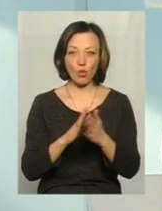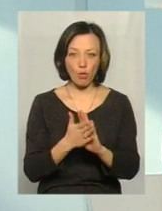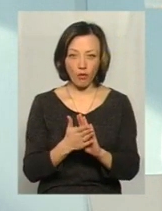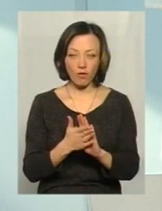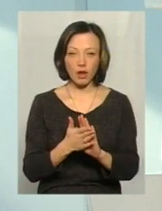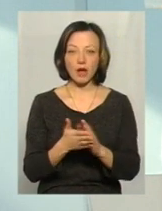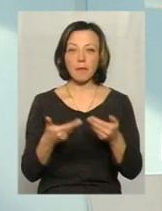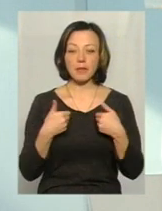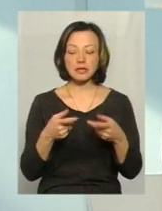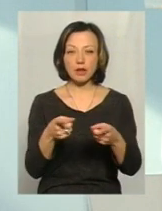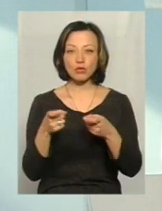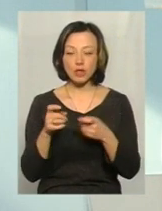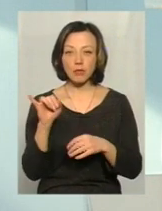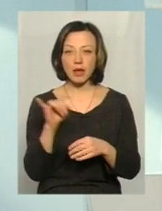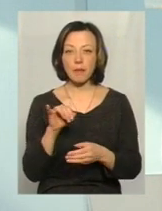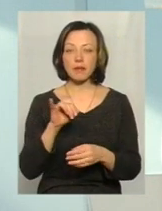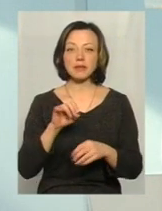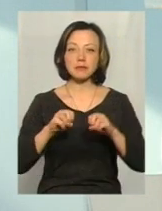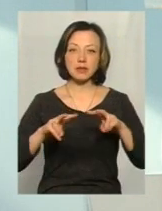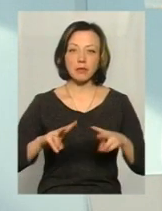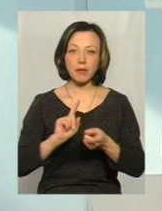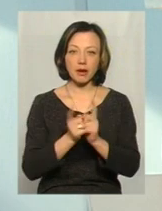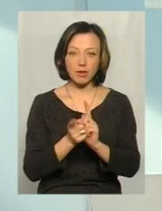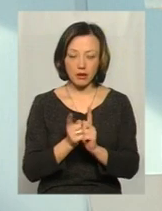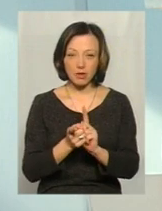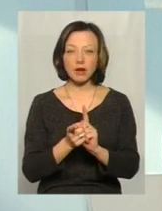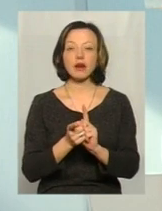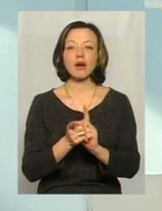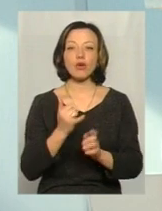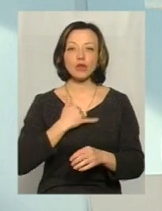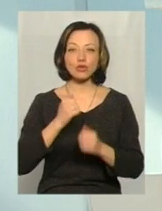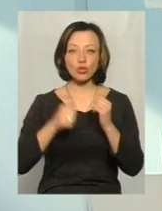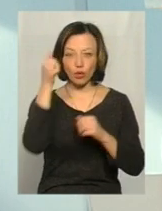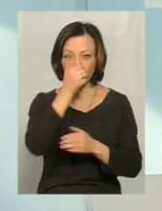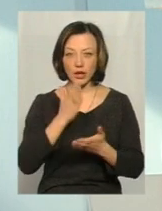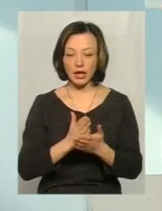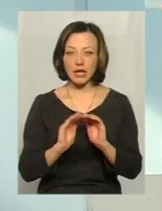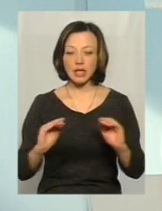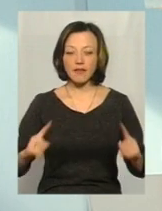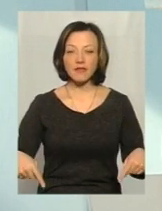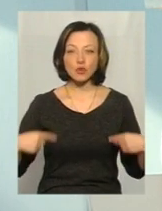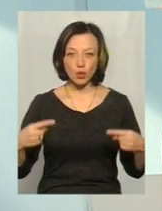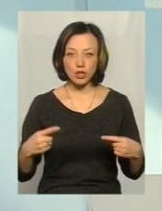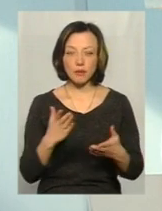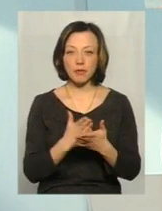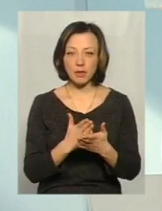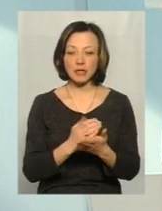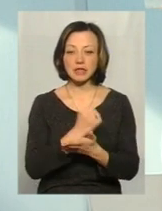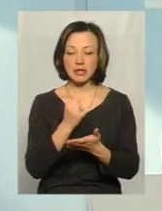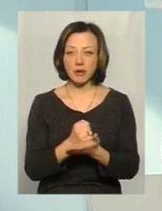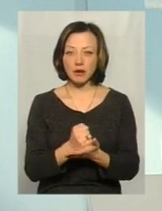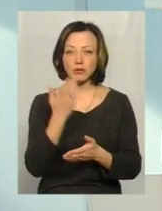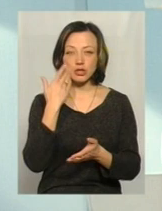Ми залучаємо і фахівців сурдоперекладу. У нас щороку є діти-колясочники. Ми закріпляємо під